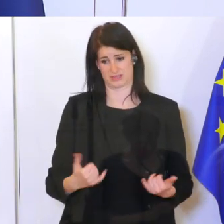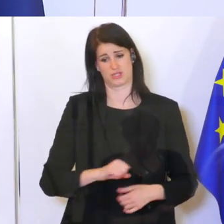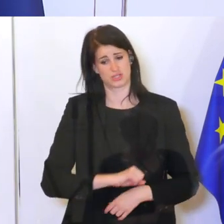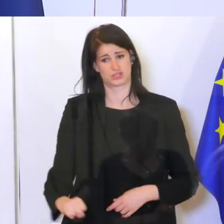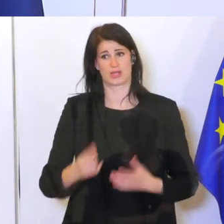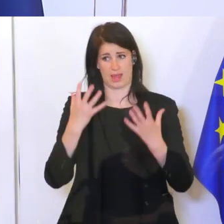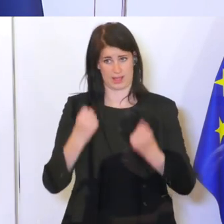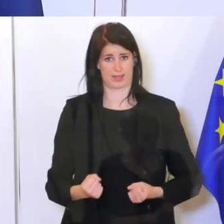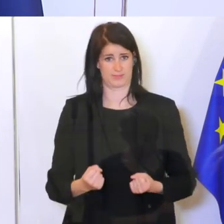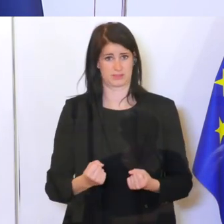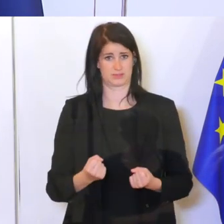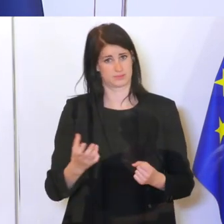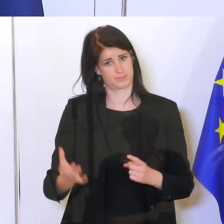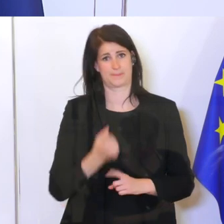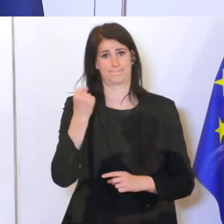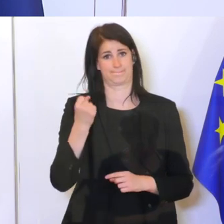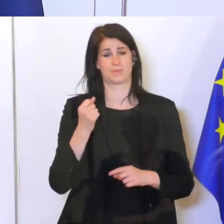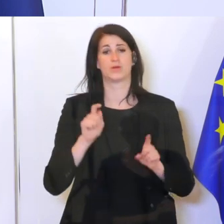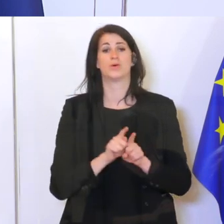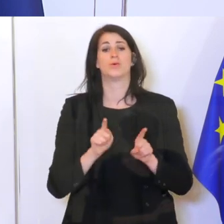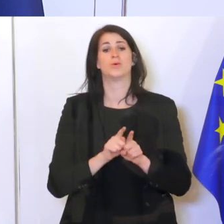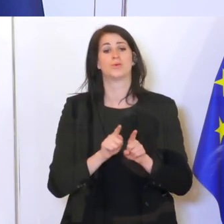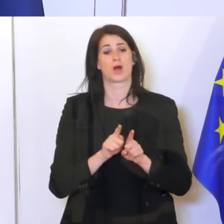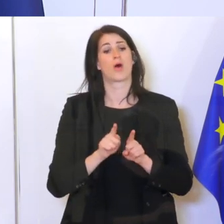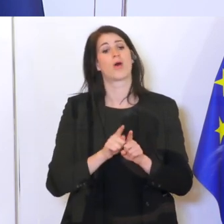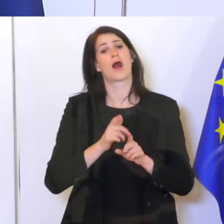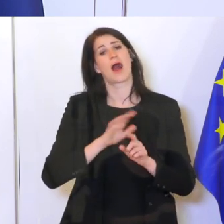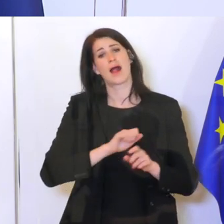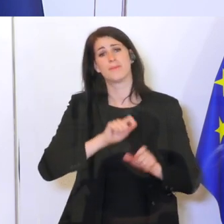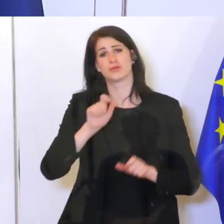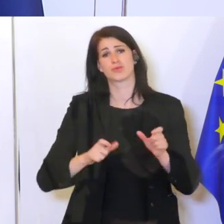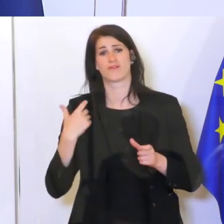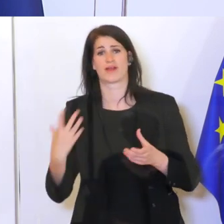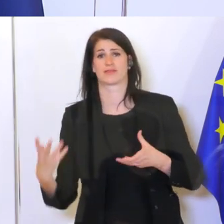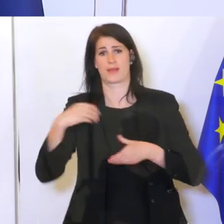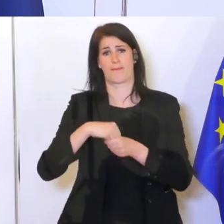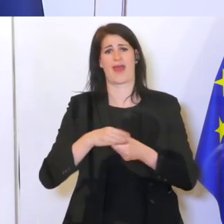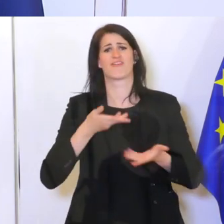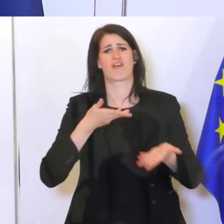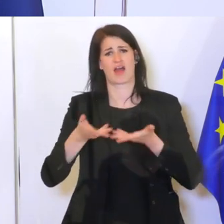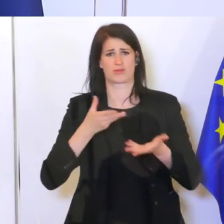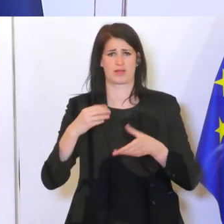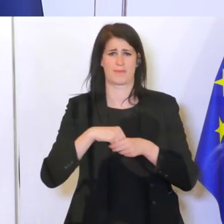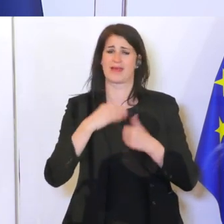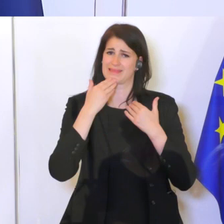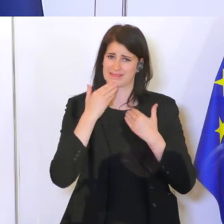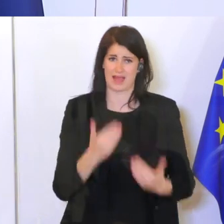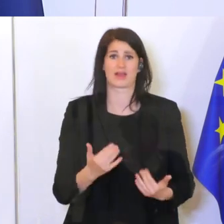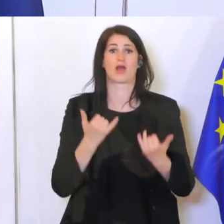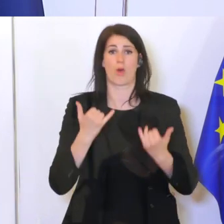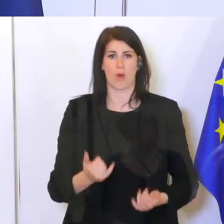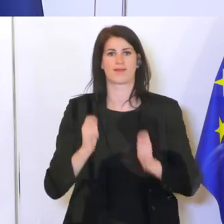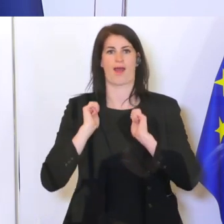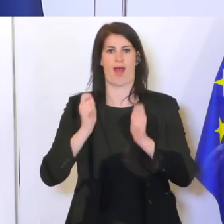einem Ergebnis kommen könnten und allen, die jetzt bei den Verhandlungen so gut eingebunden waren und dass dieser Antrag heute eingebracht